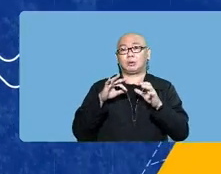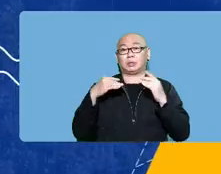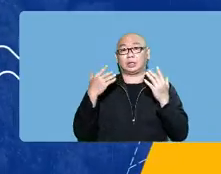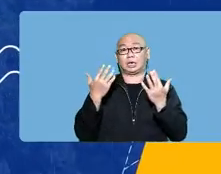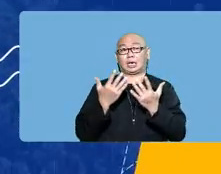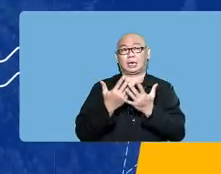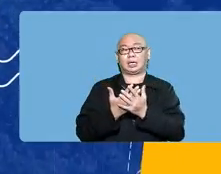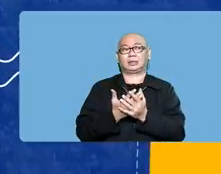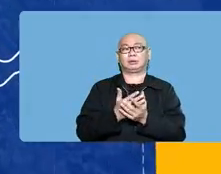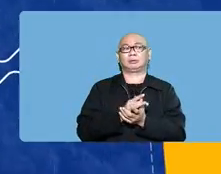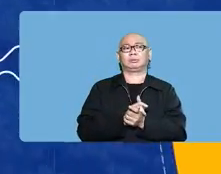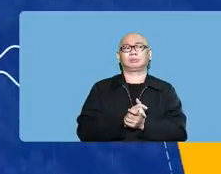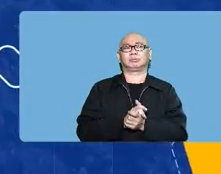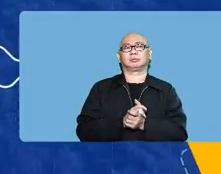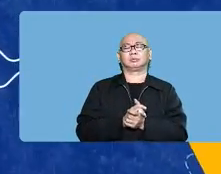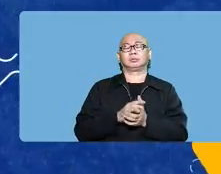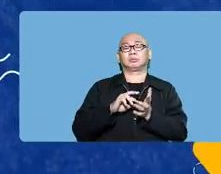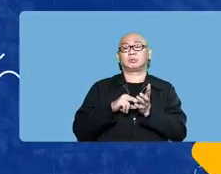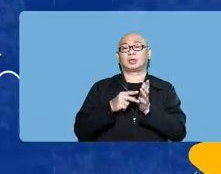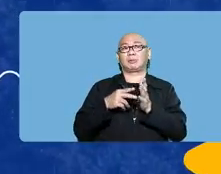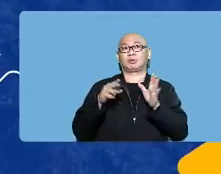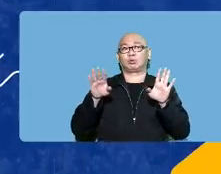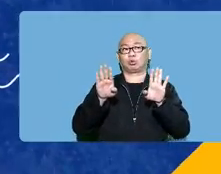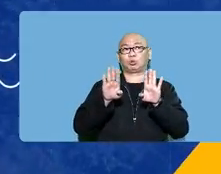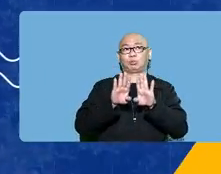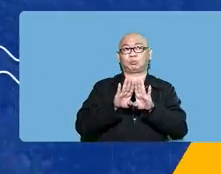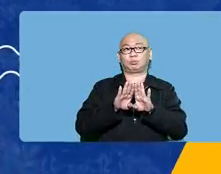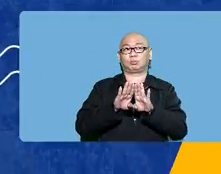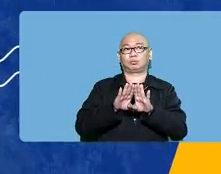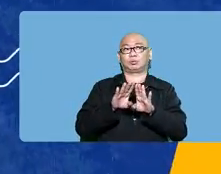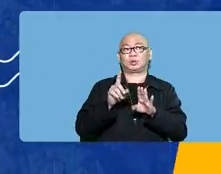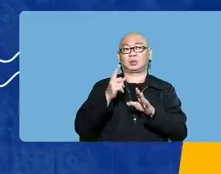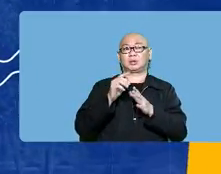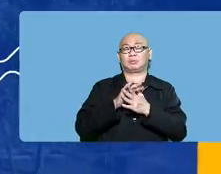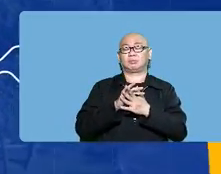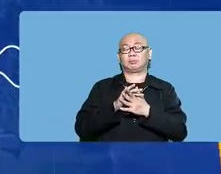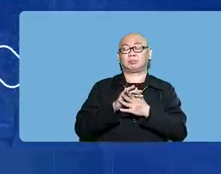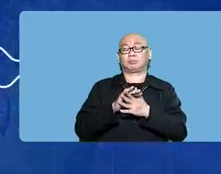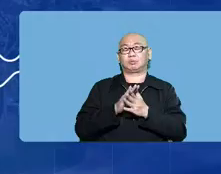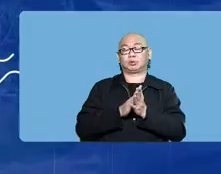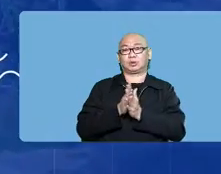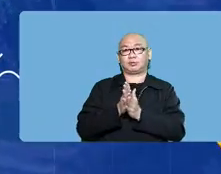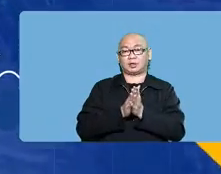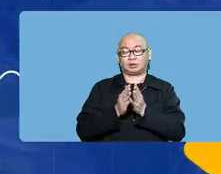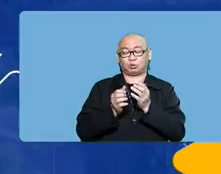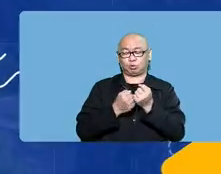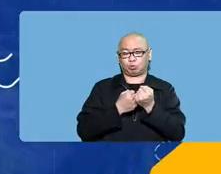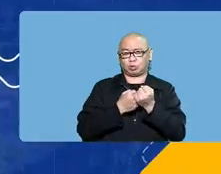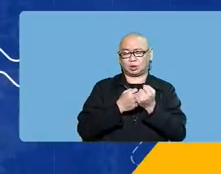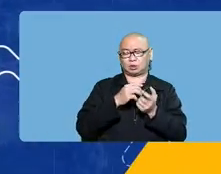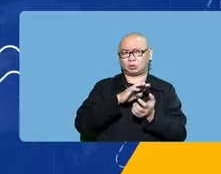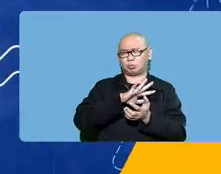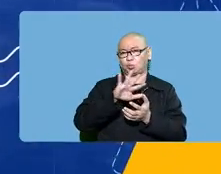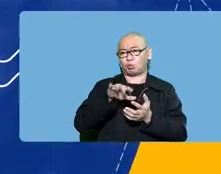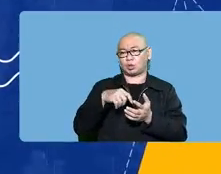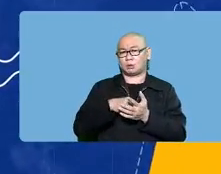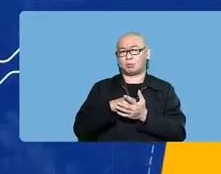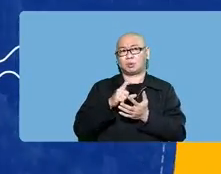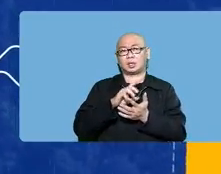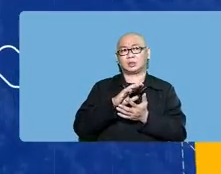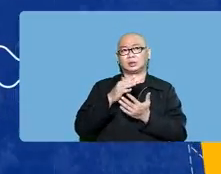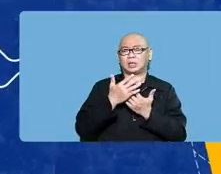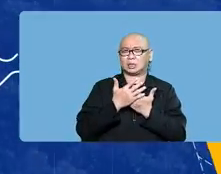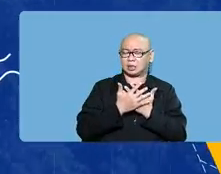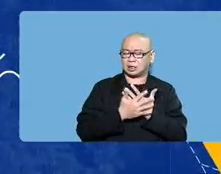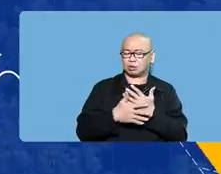masyarakat. Sebagai penutup, peran dan partisipasi semua pihak dalam pelestarian Gunung